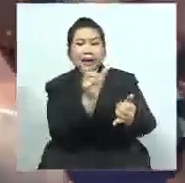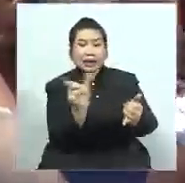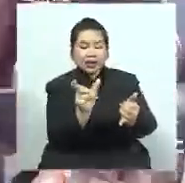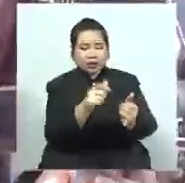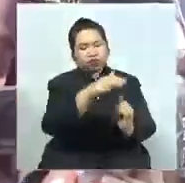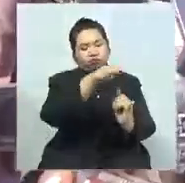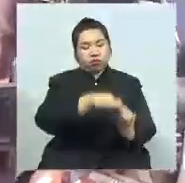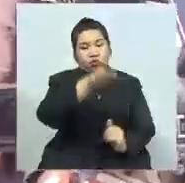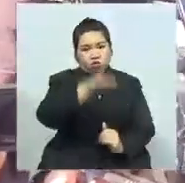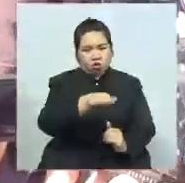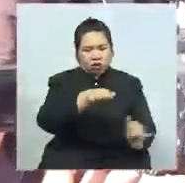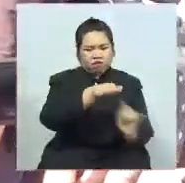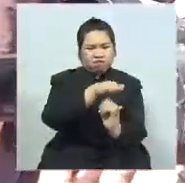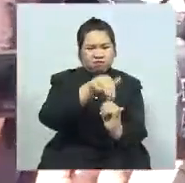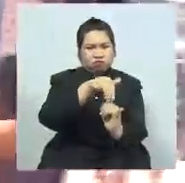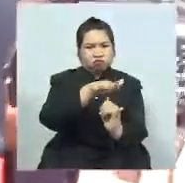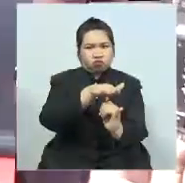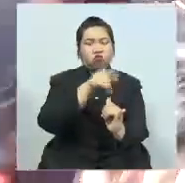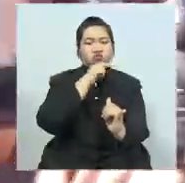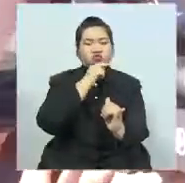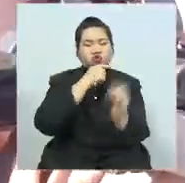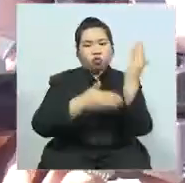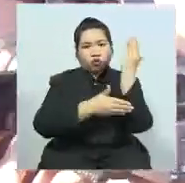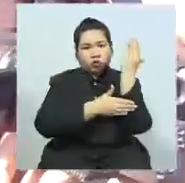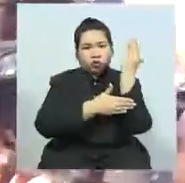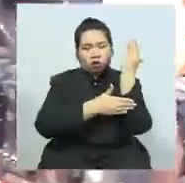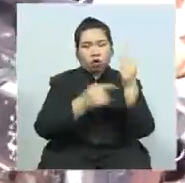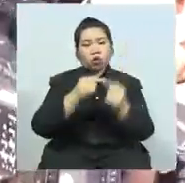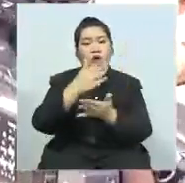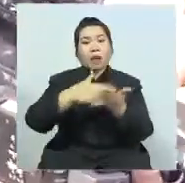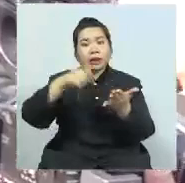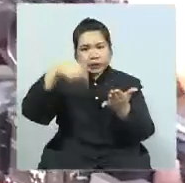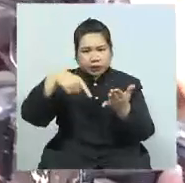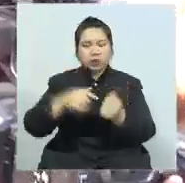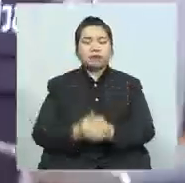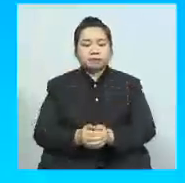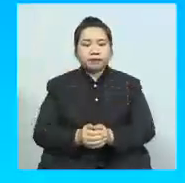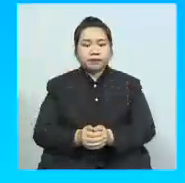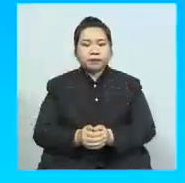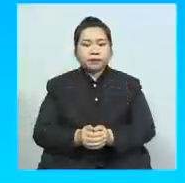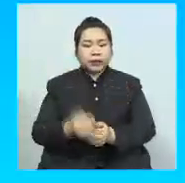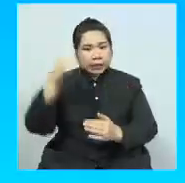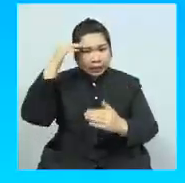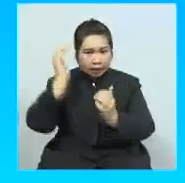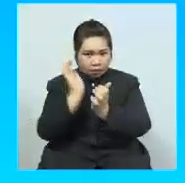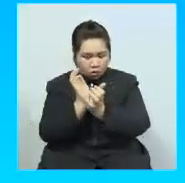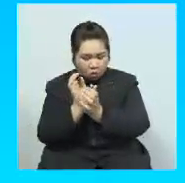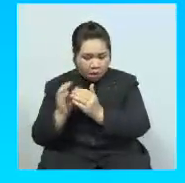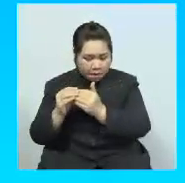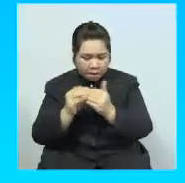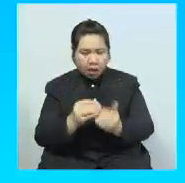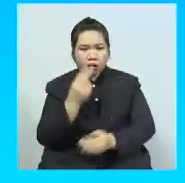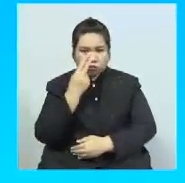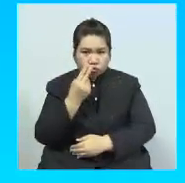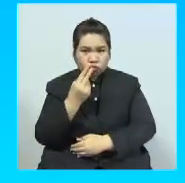ซี่ที่จอดอยู่ริมถนนบริเวณซอยประชาชื่น4เขตบางซื่อพลตำรวจโทสุทธิพงศ์ไปควบคุมการทำแผนด้วยตัว